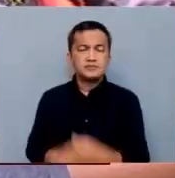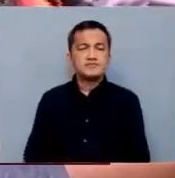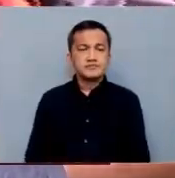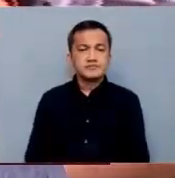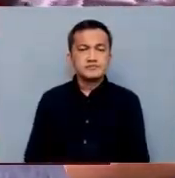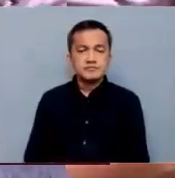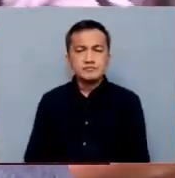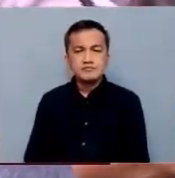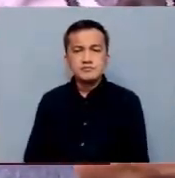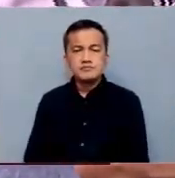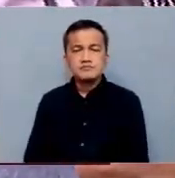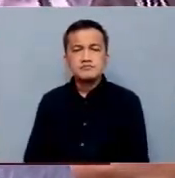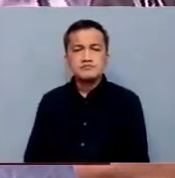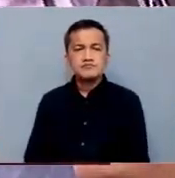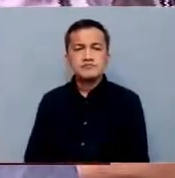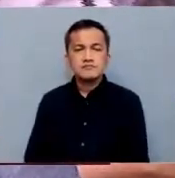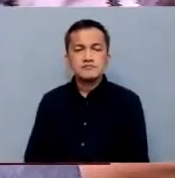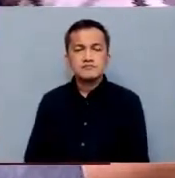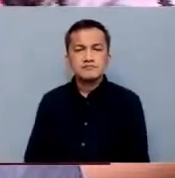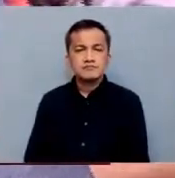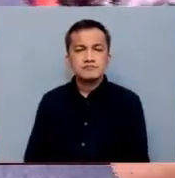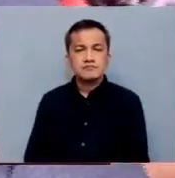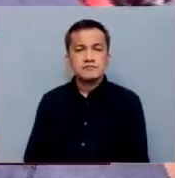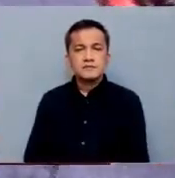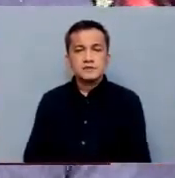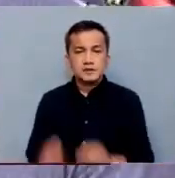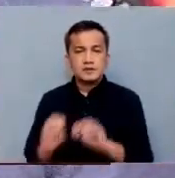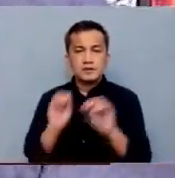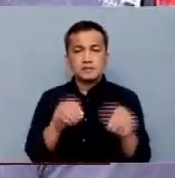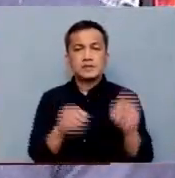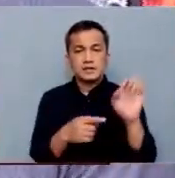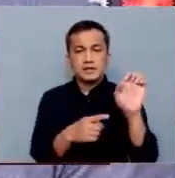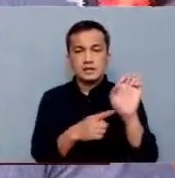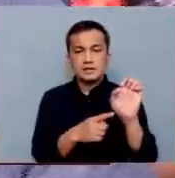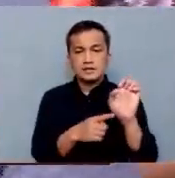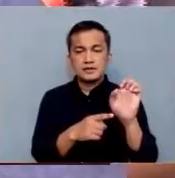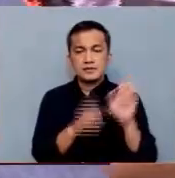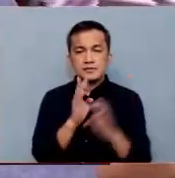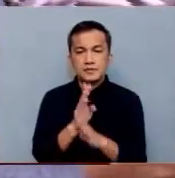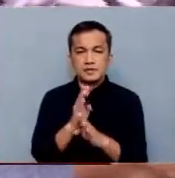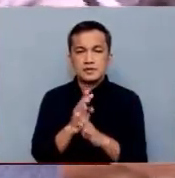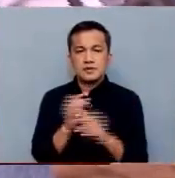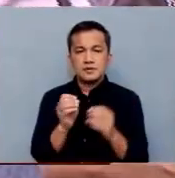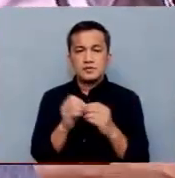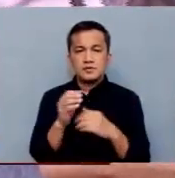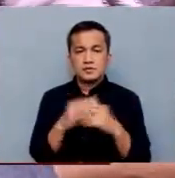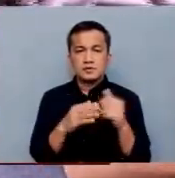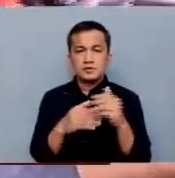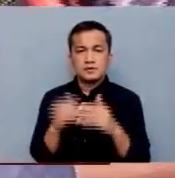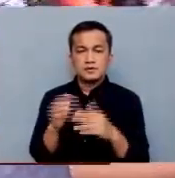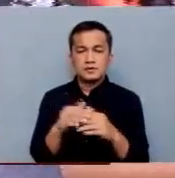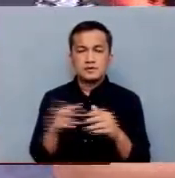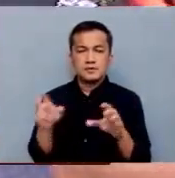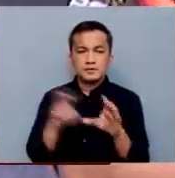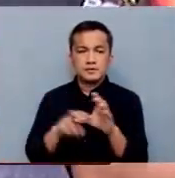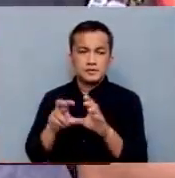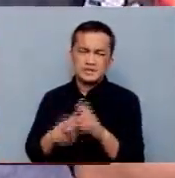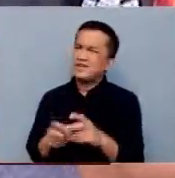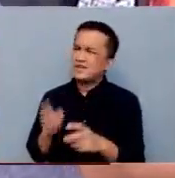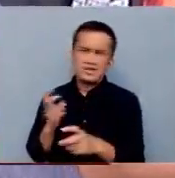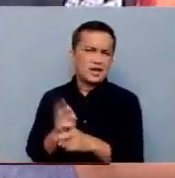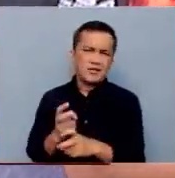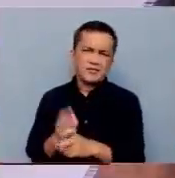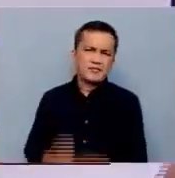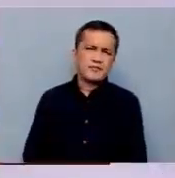sila na extra bus para mas convenient sa mga pasahero. Ang hirap kasi lalo na